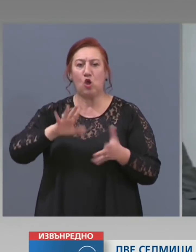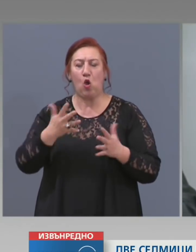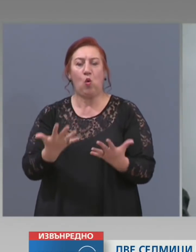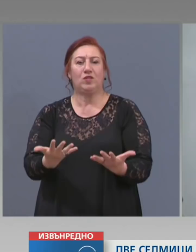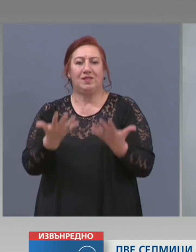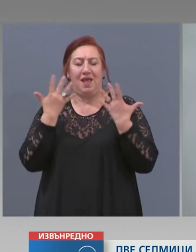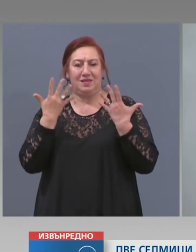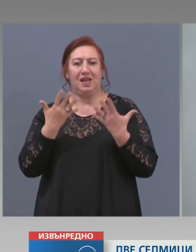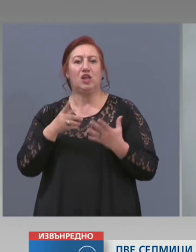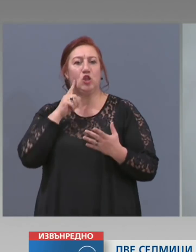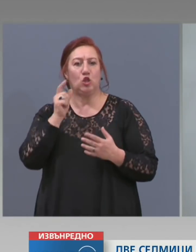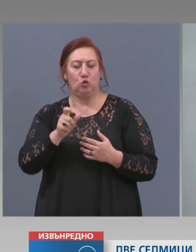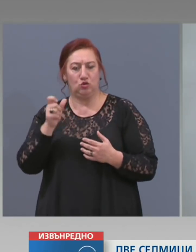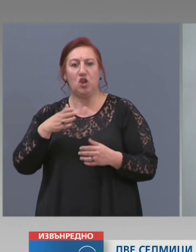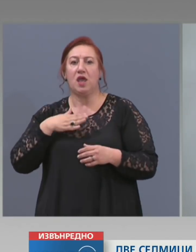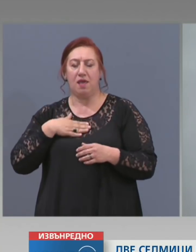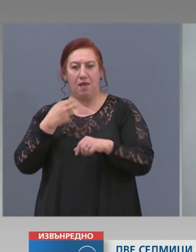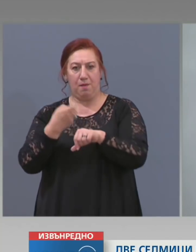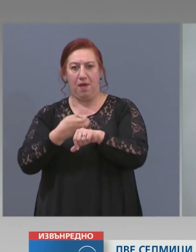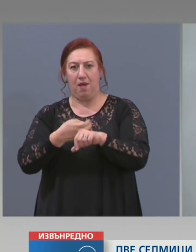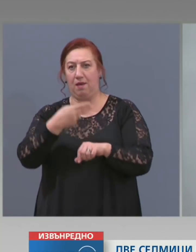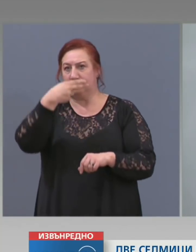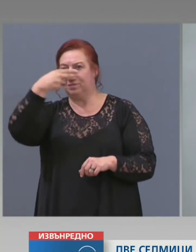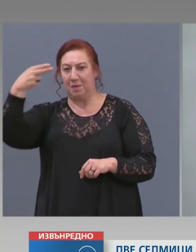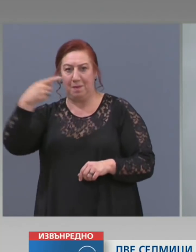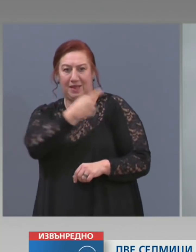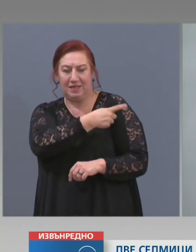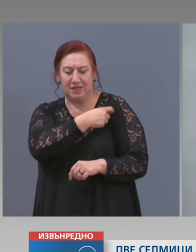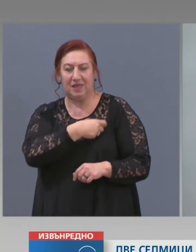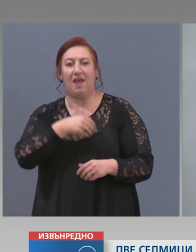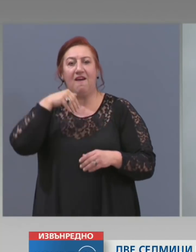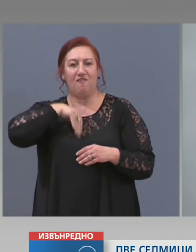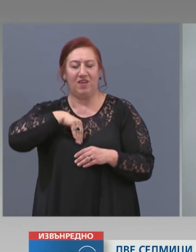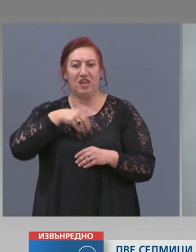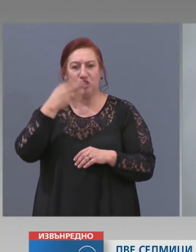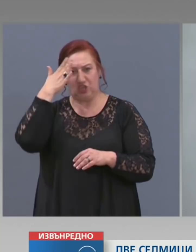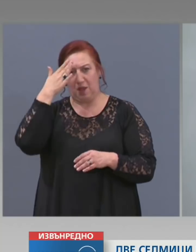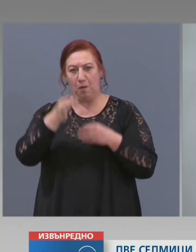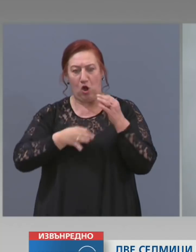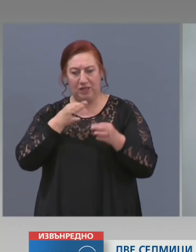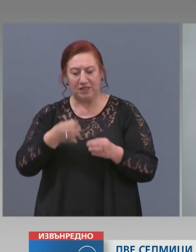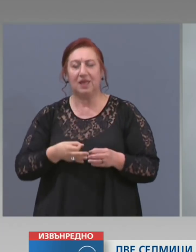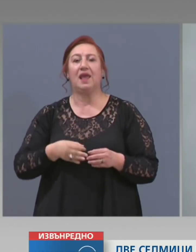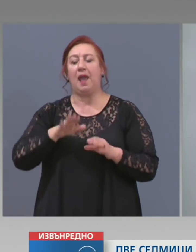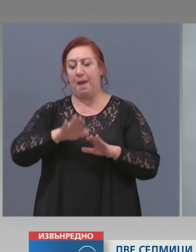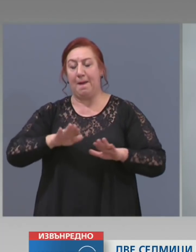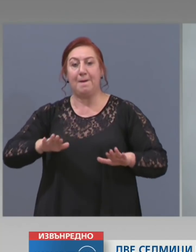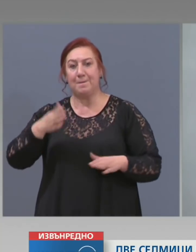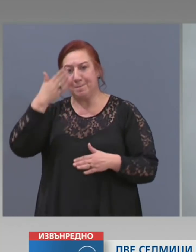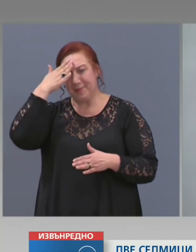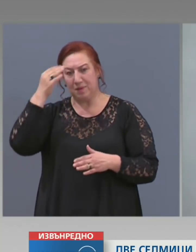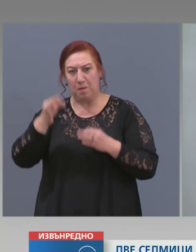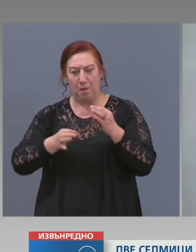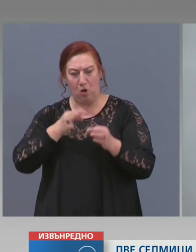разполага с медицински център, с специалисти по вътрешни болести, по педиатрия, неврология в рамките на медицинския център, плюс